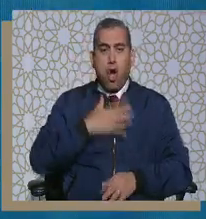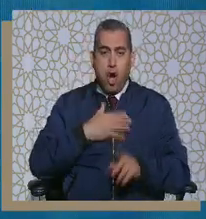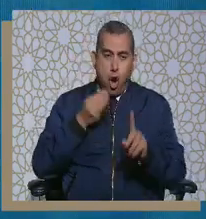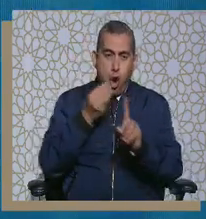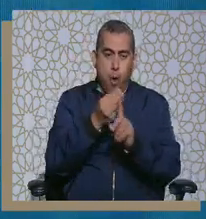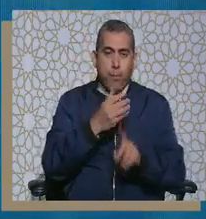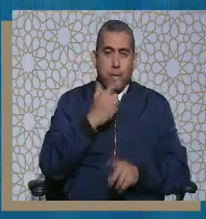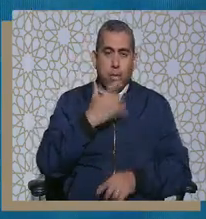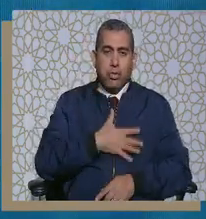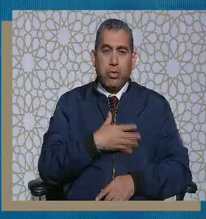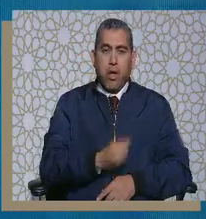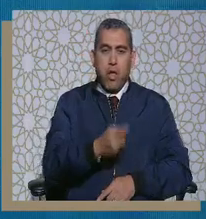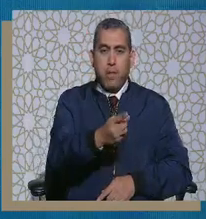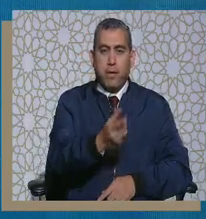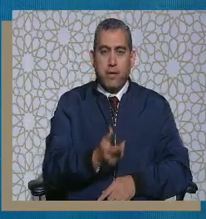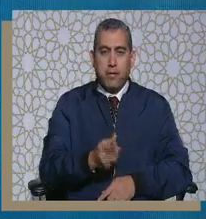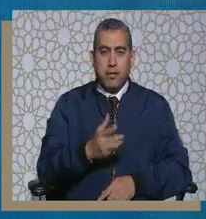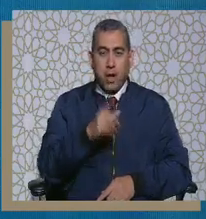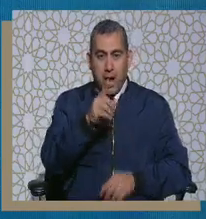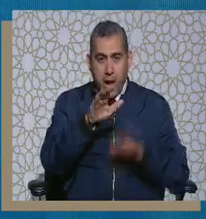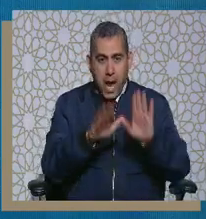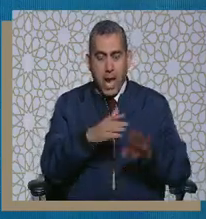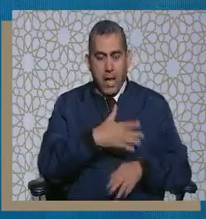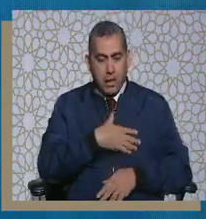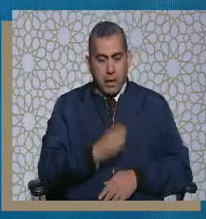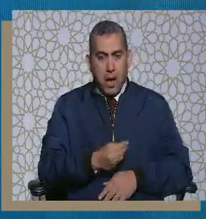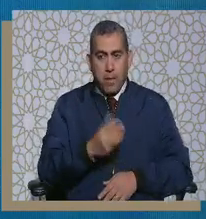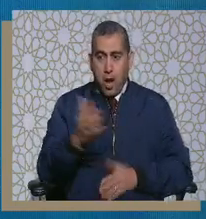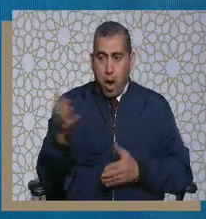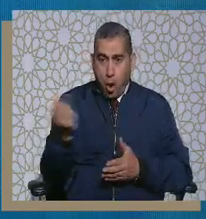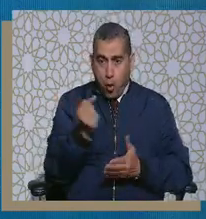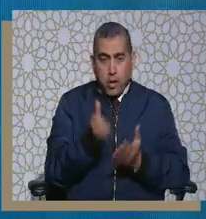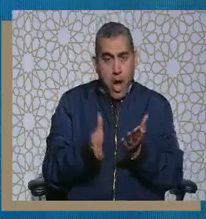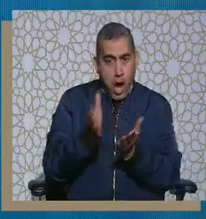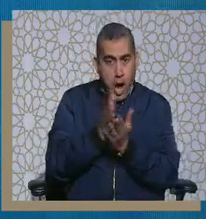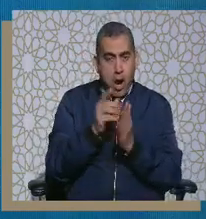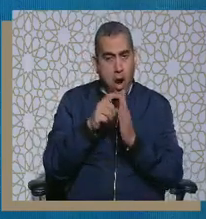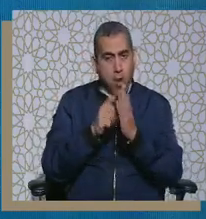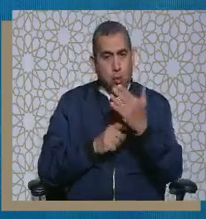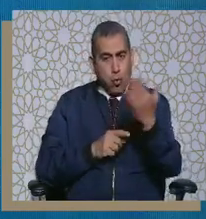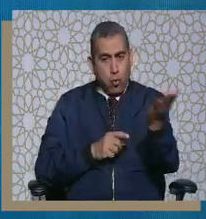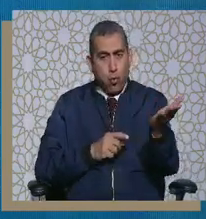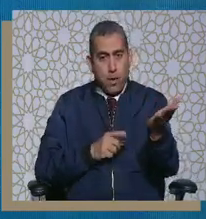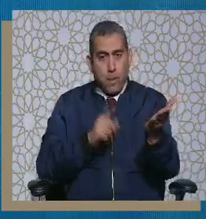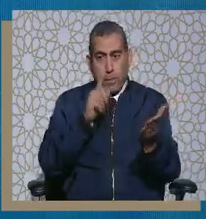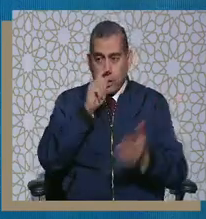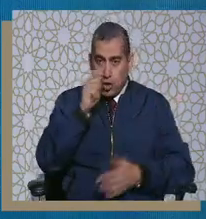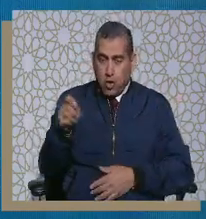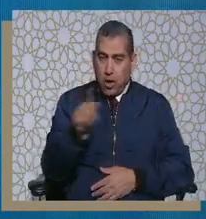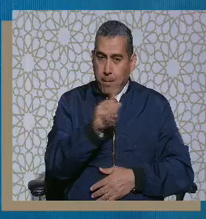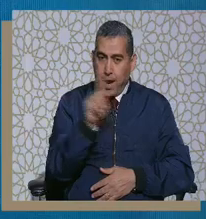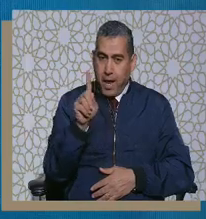الطيبين. فخليك كده وخد حقك بالقانون، بس ما تظلمش حد